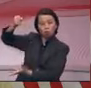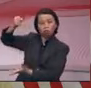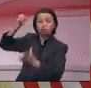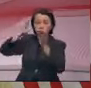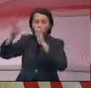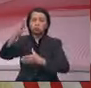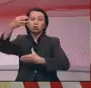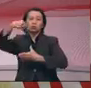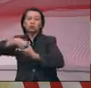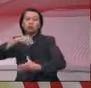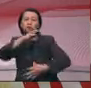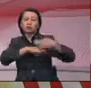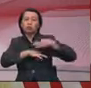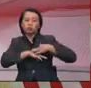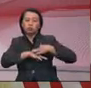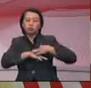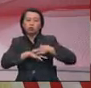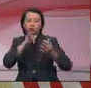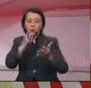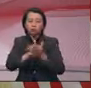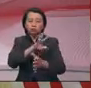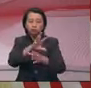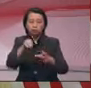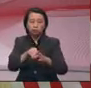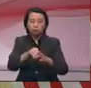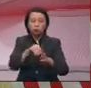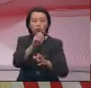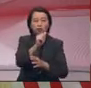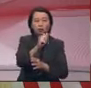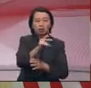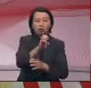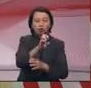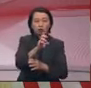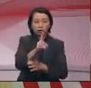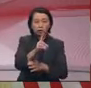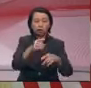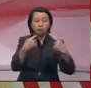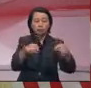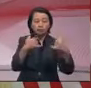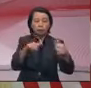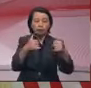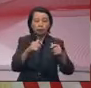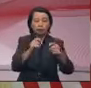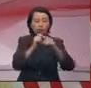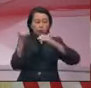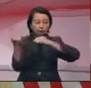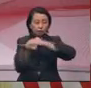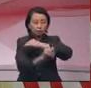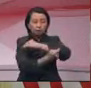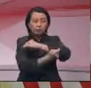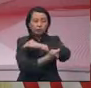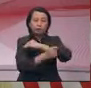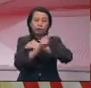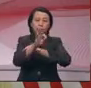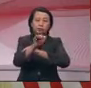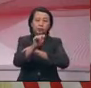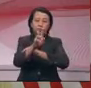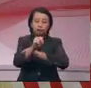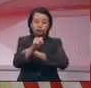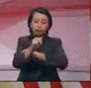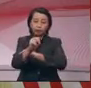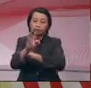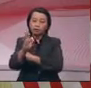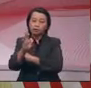Keputusan ini melibatkan arkad permainan ataupun taman funfair indoor seperti saya kata